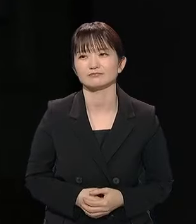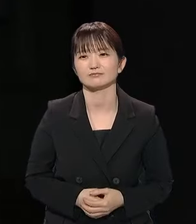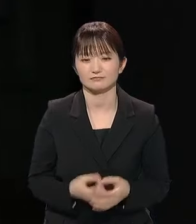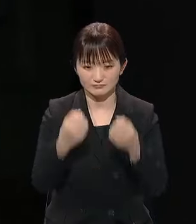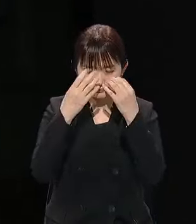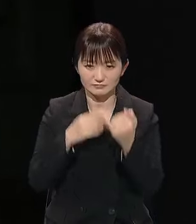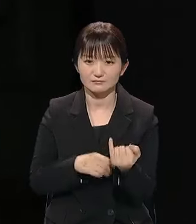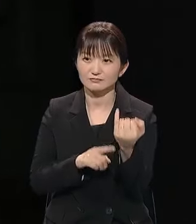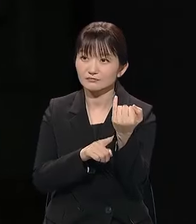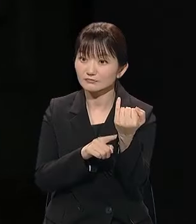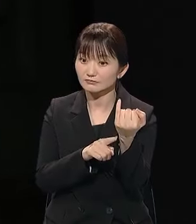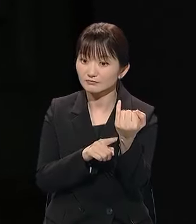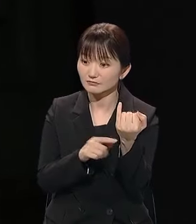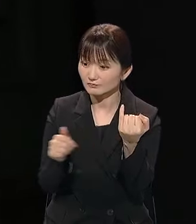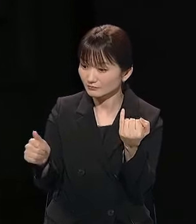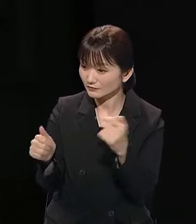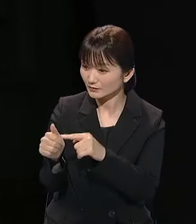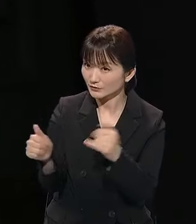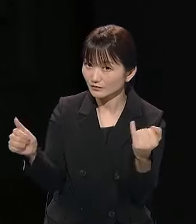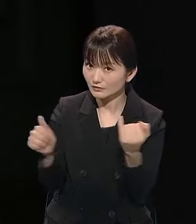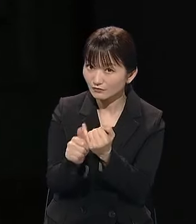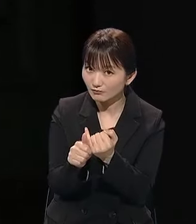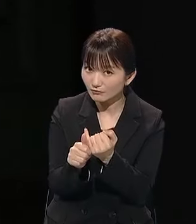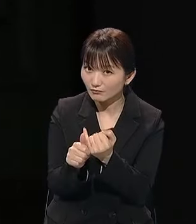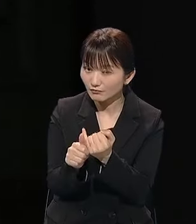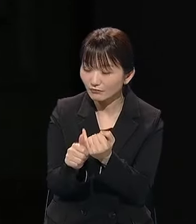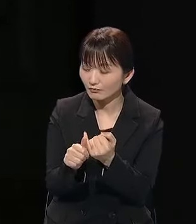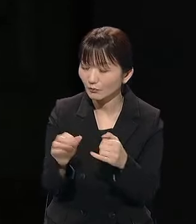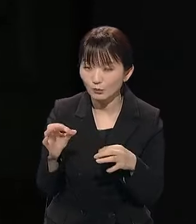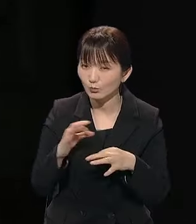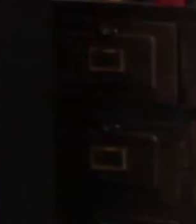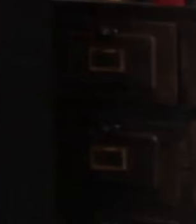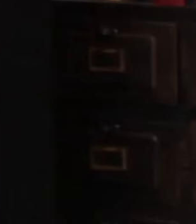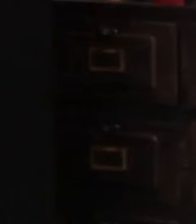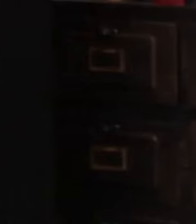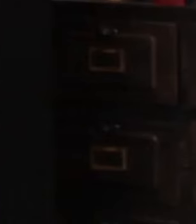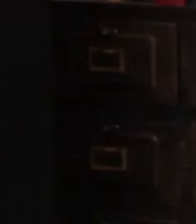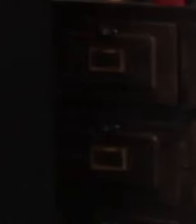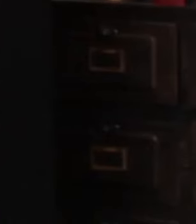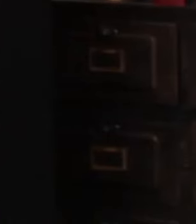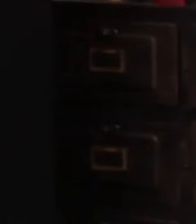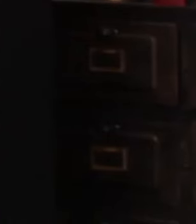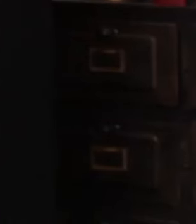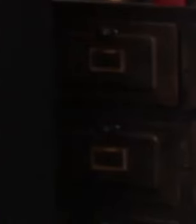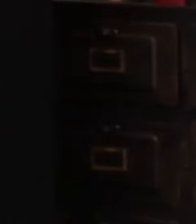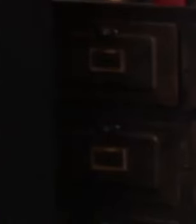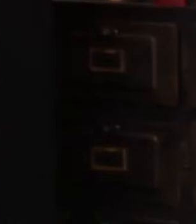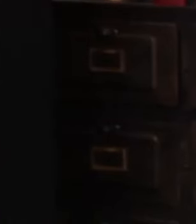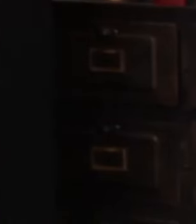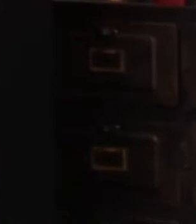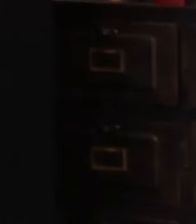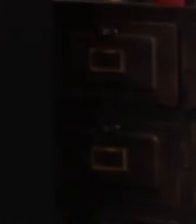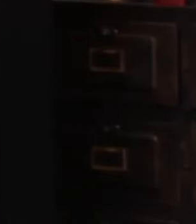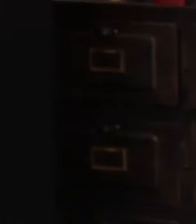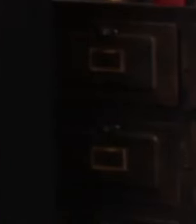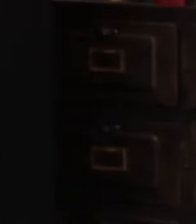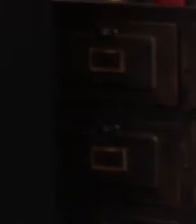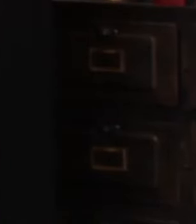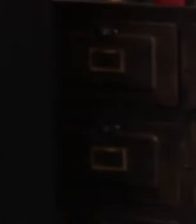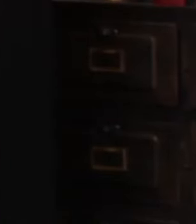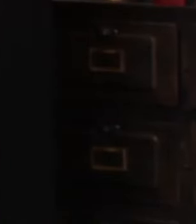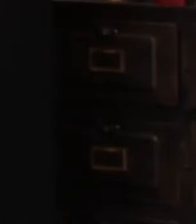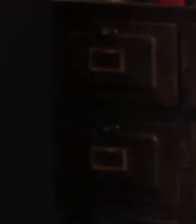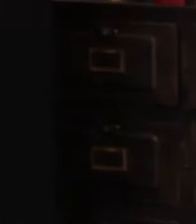언니요 저런데 결혼을 했다고요 이런 의견 보 보내 주셨습니다 그렇군요 가족 여러분 잊지 마시고 구독과